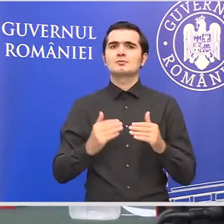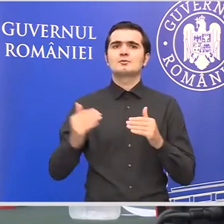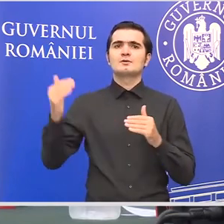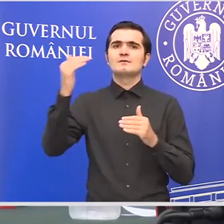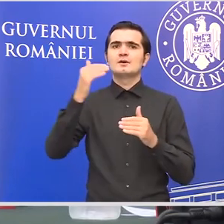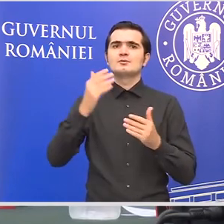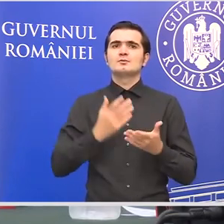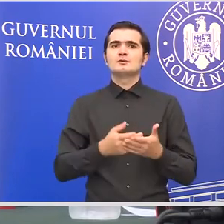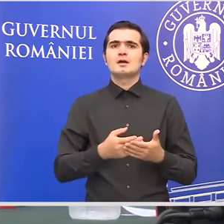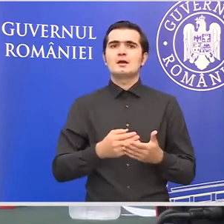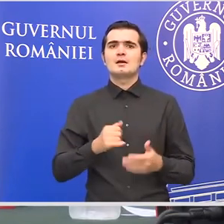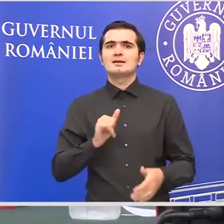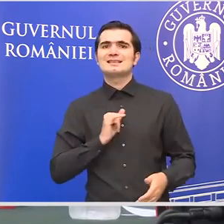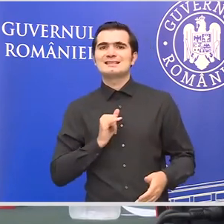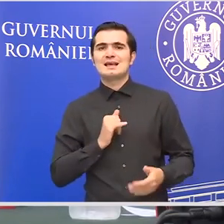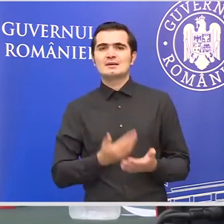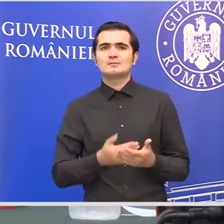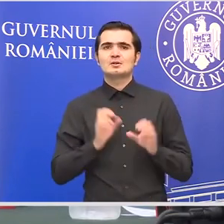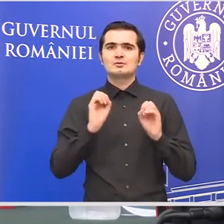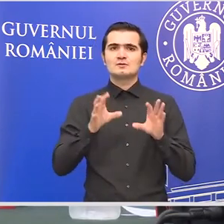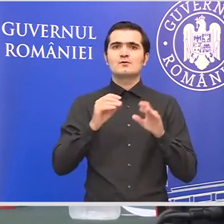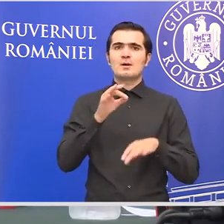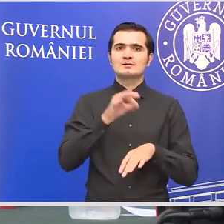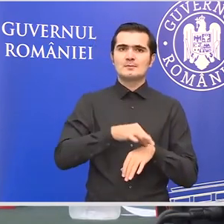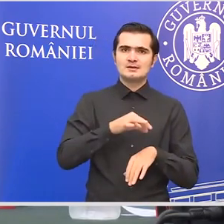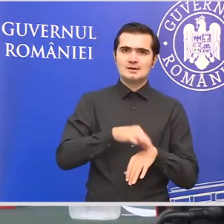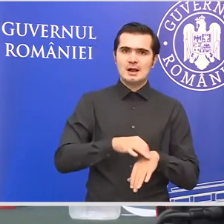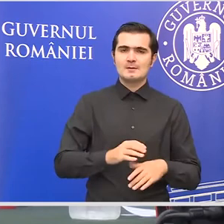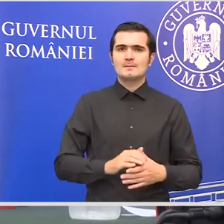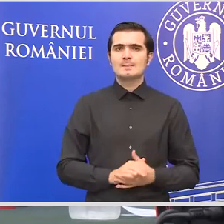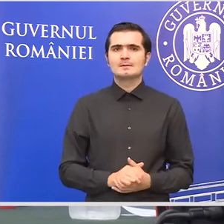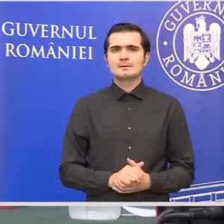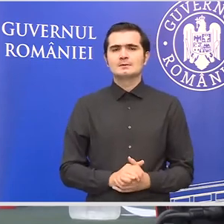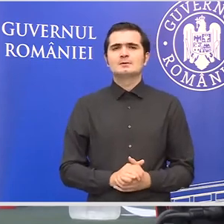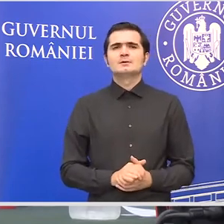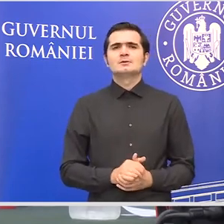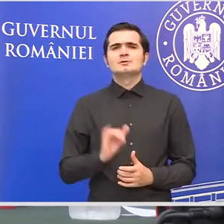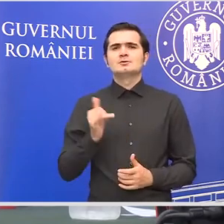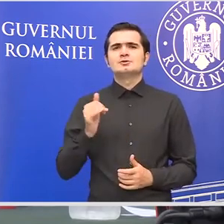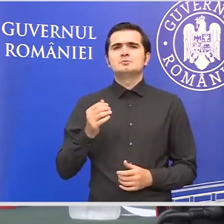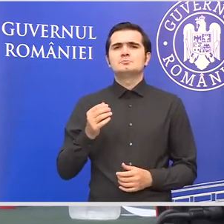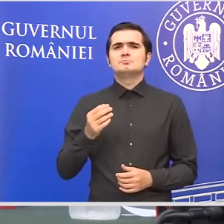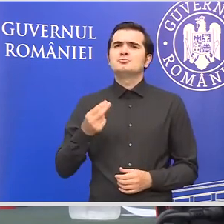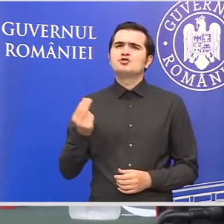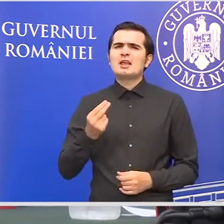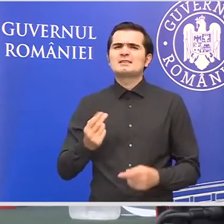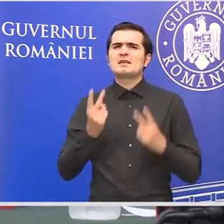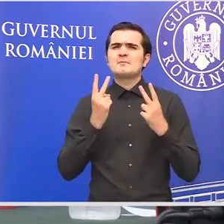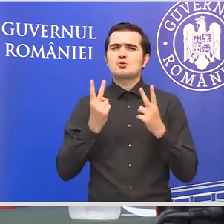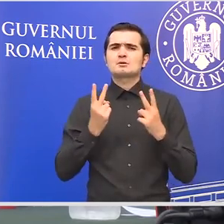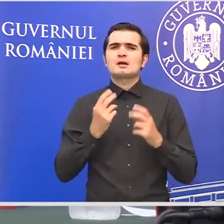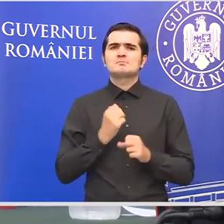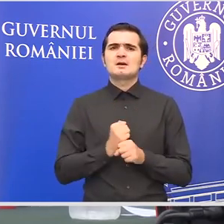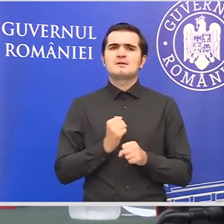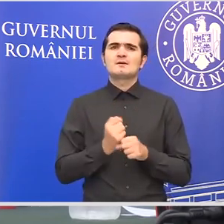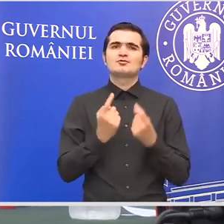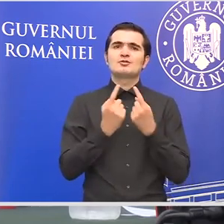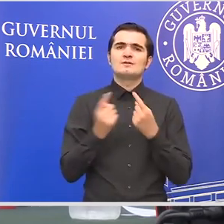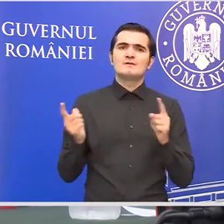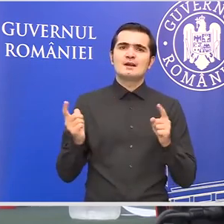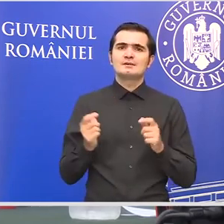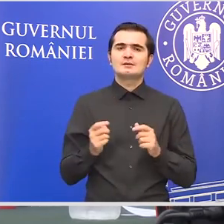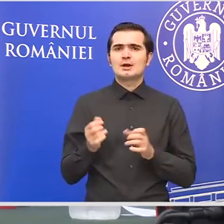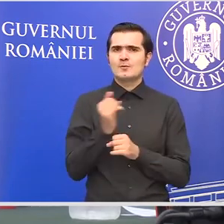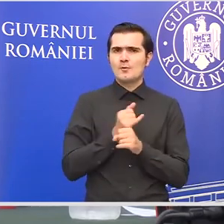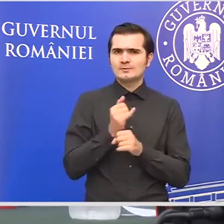pentru informația medicală și, bineînțeles, aici cred că ce este important și face diferența într-adevăr și am observat